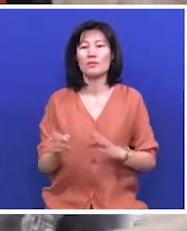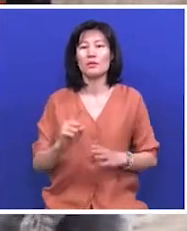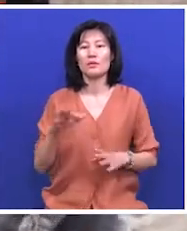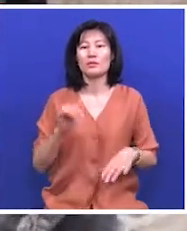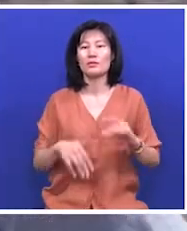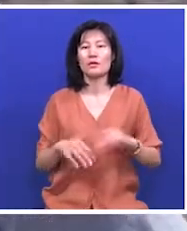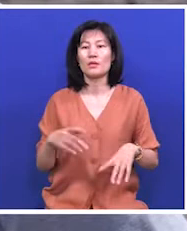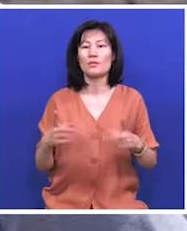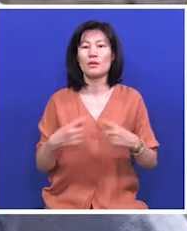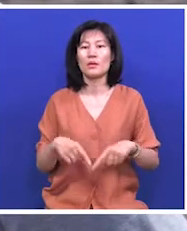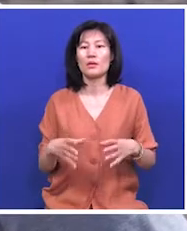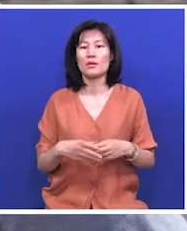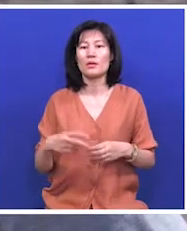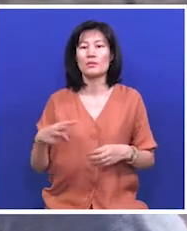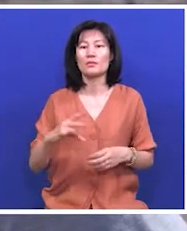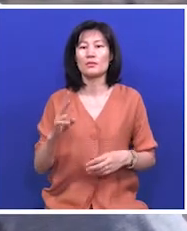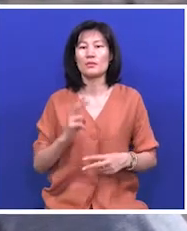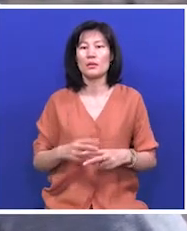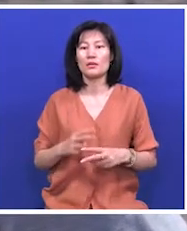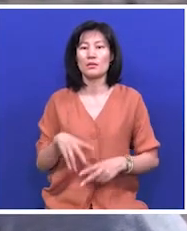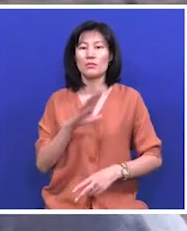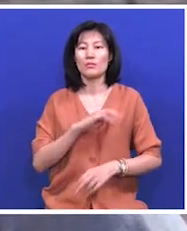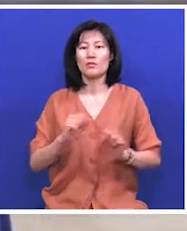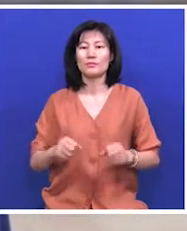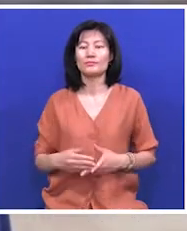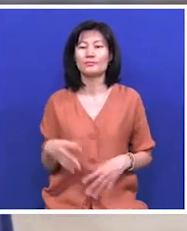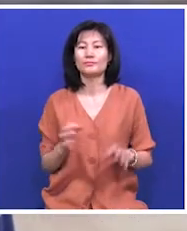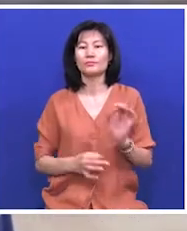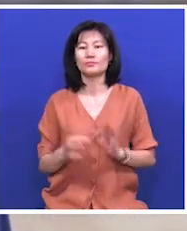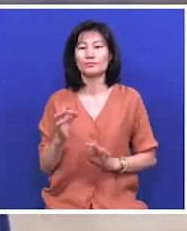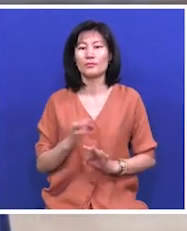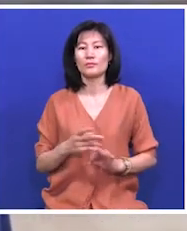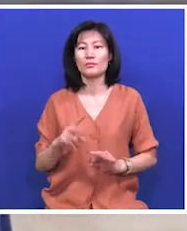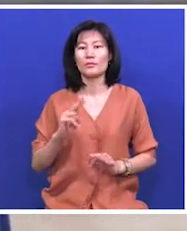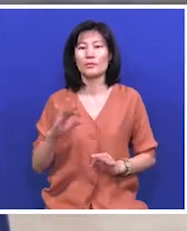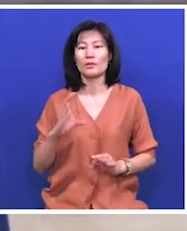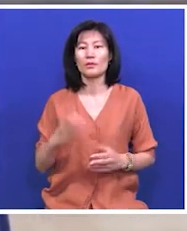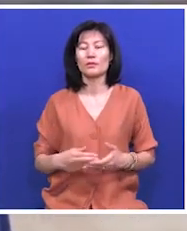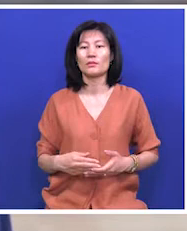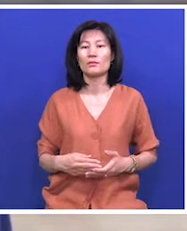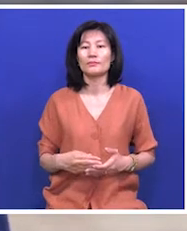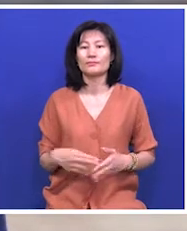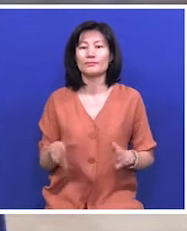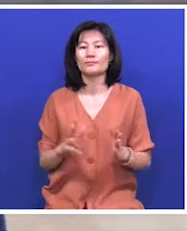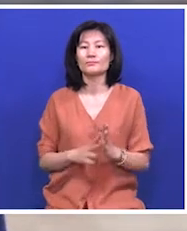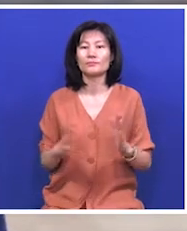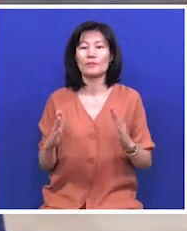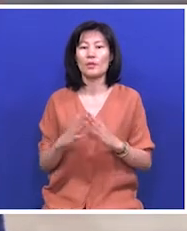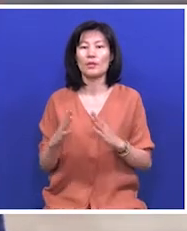ол жаңағы жаңбыр жауып техникалар сәл жүруіне кедергі болды. Мына жерде құрылыс алаңында 8 үй